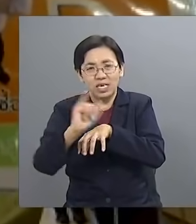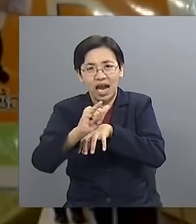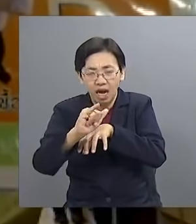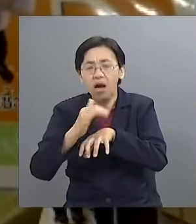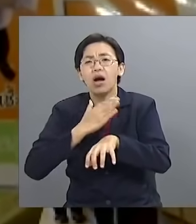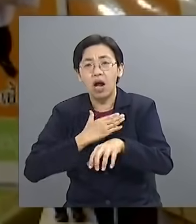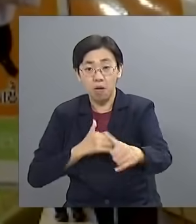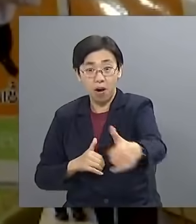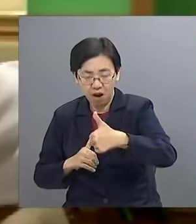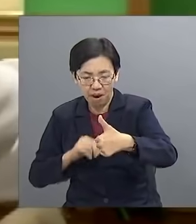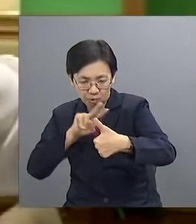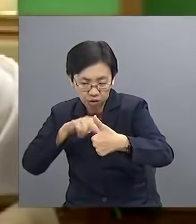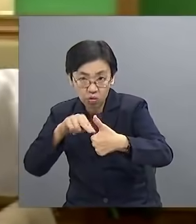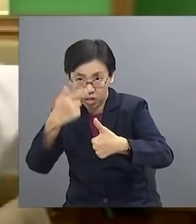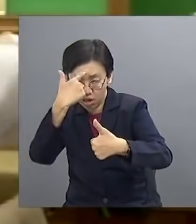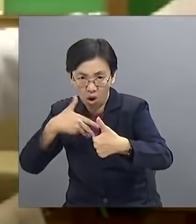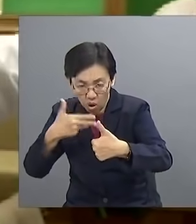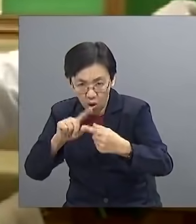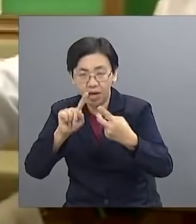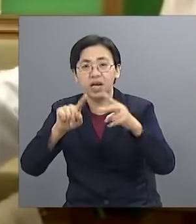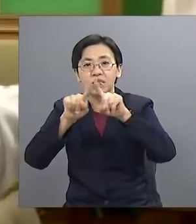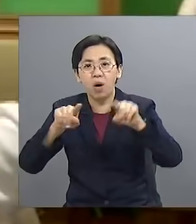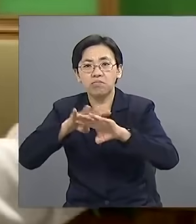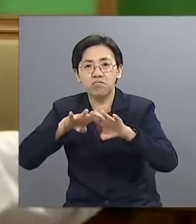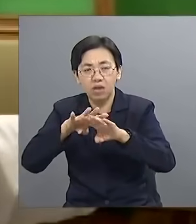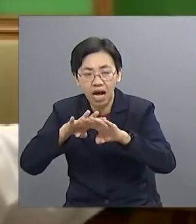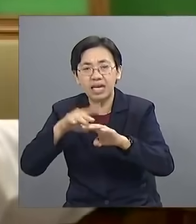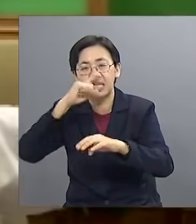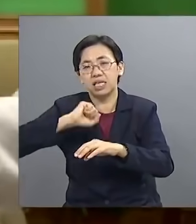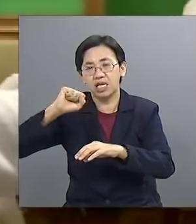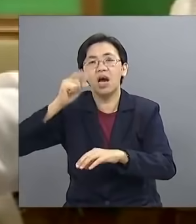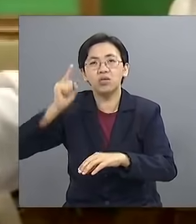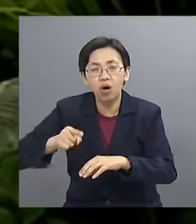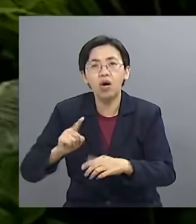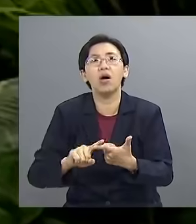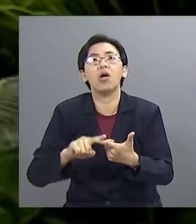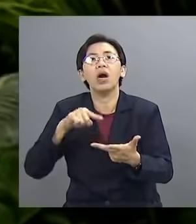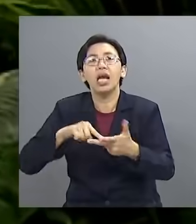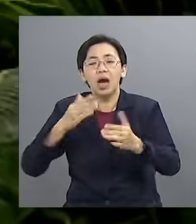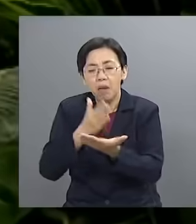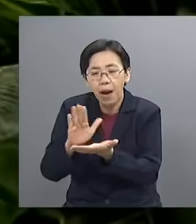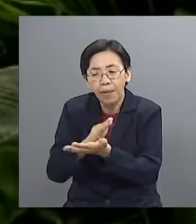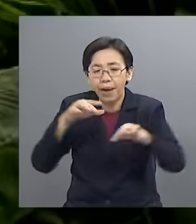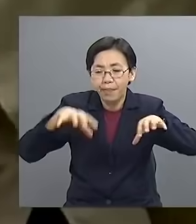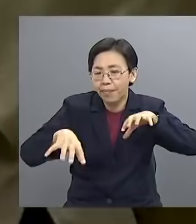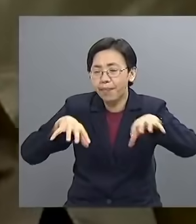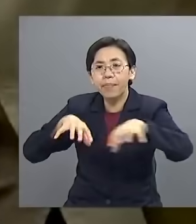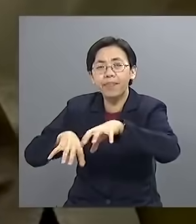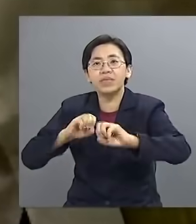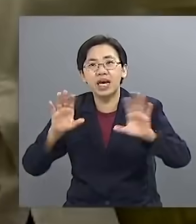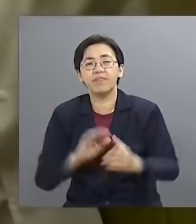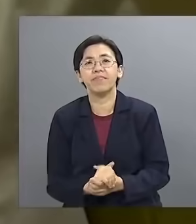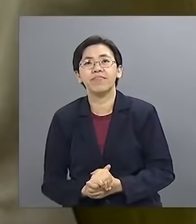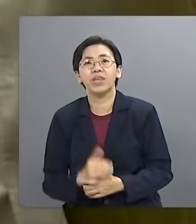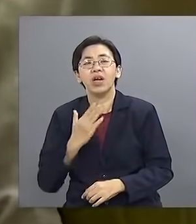ทุกครั้งที่ลูกค้าจะเข้าครับผมส่วน B ของเราจะเป็นเสิร์ฟอาหารเราแบ่งเป็นแยกอยู่แล้วและส่วน C เราก็จะเ